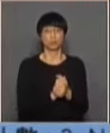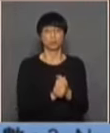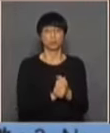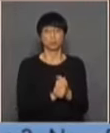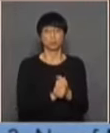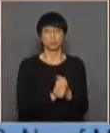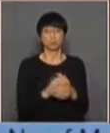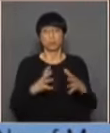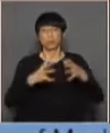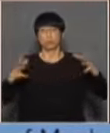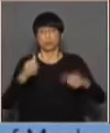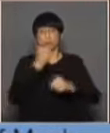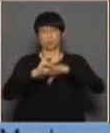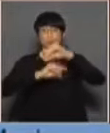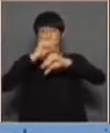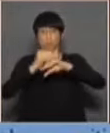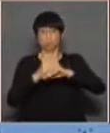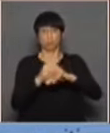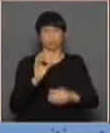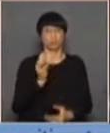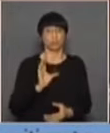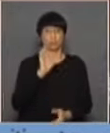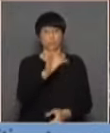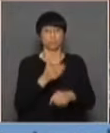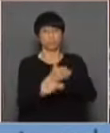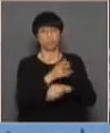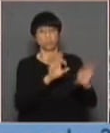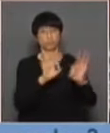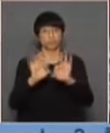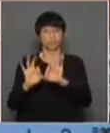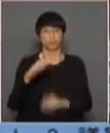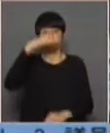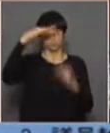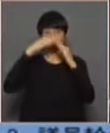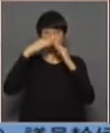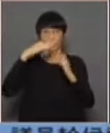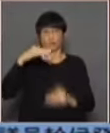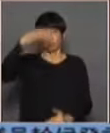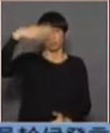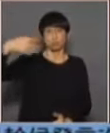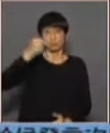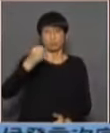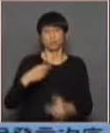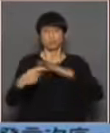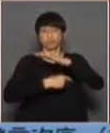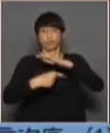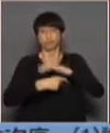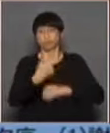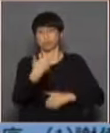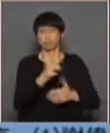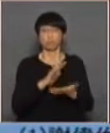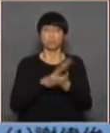大型基建超支延误，政府高官贪腐成风，十几年